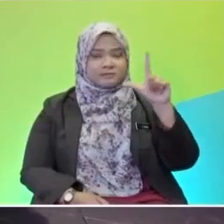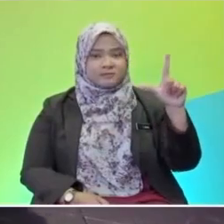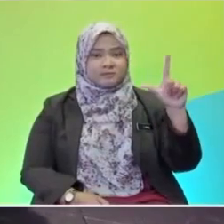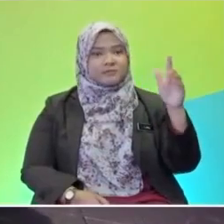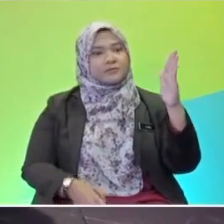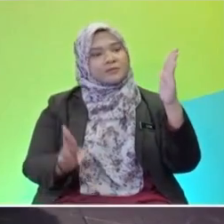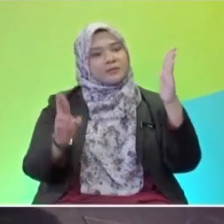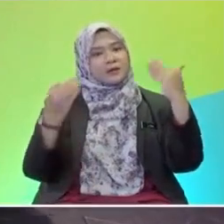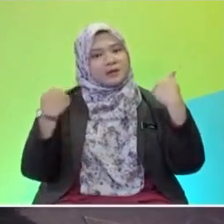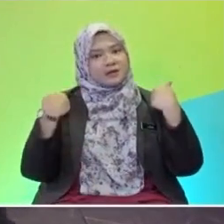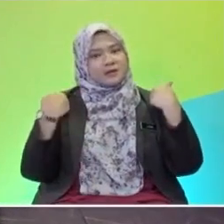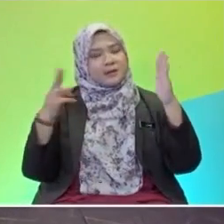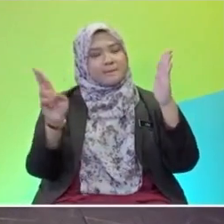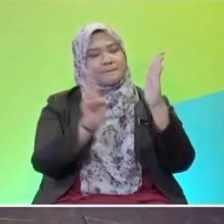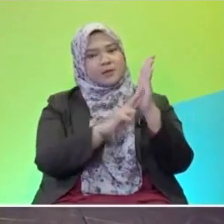oke